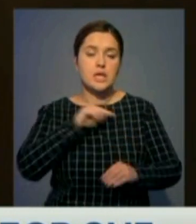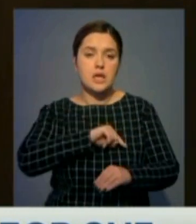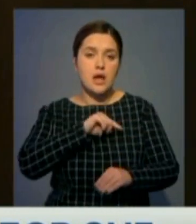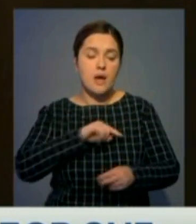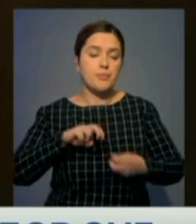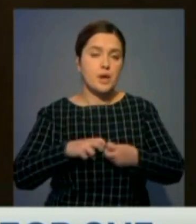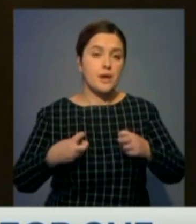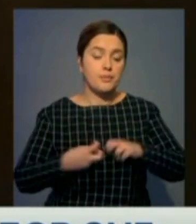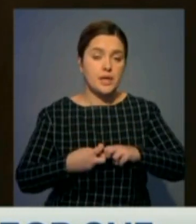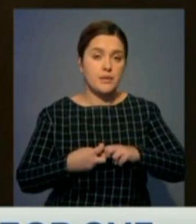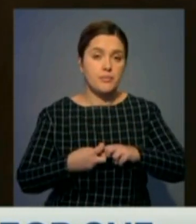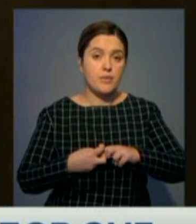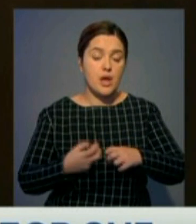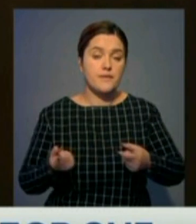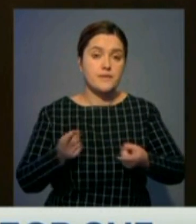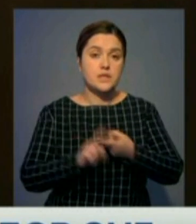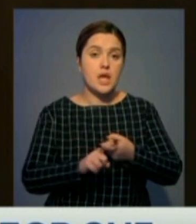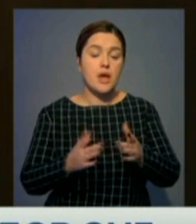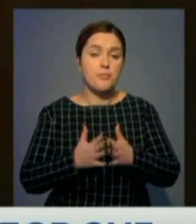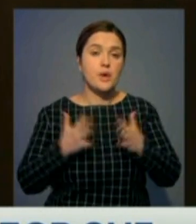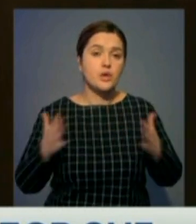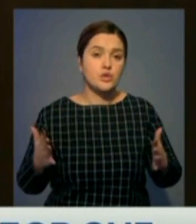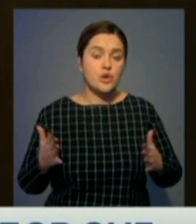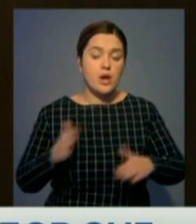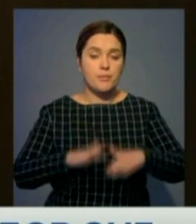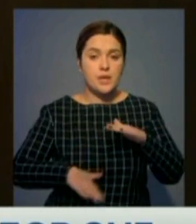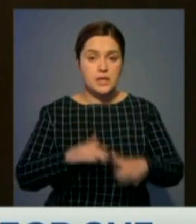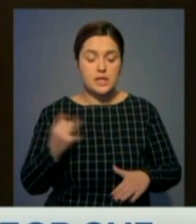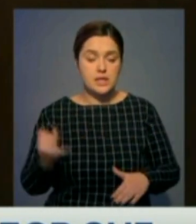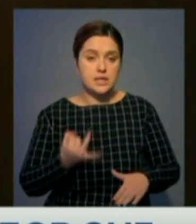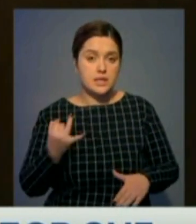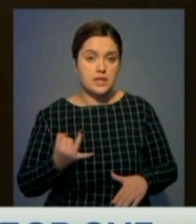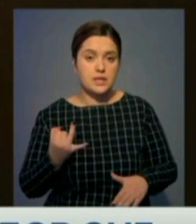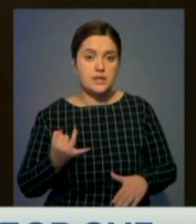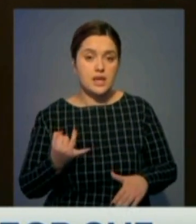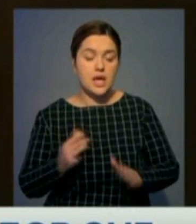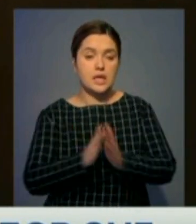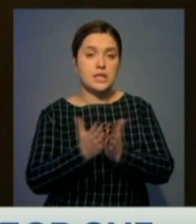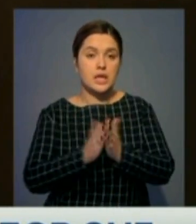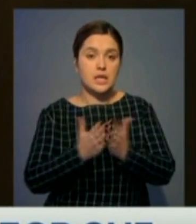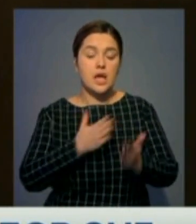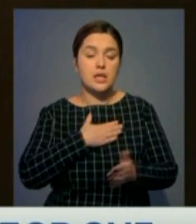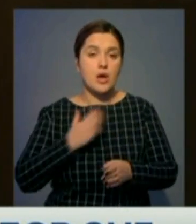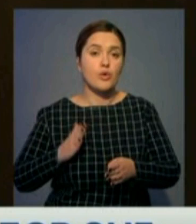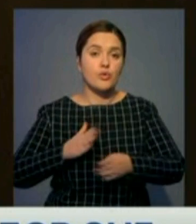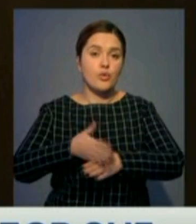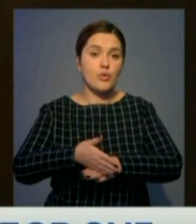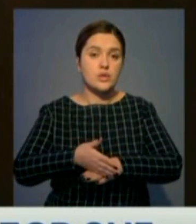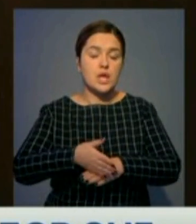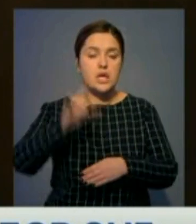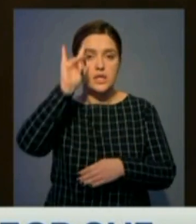проблем. В этой связи большой практический интерес представляет книга нашего гостя,